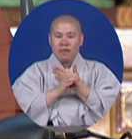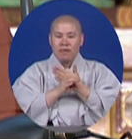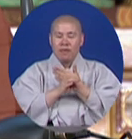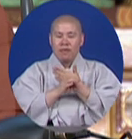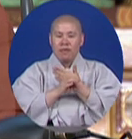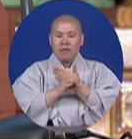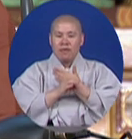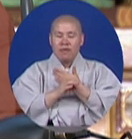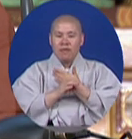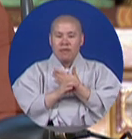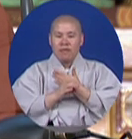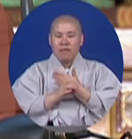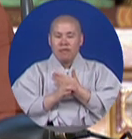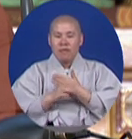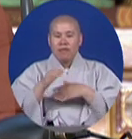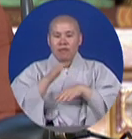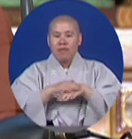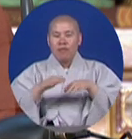손도 목도 없는 거예요.